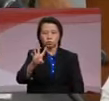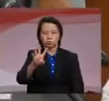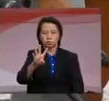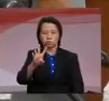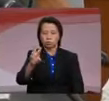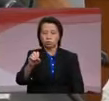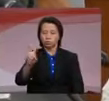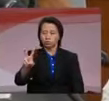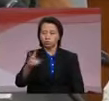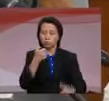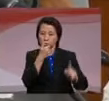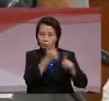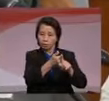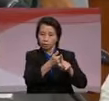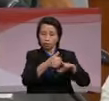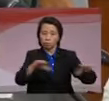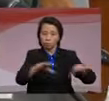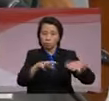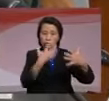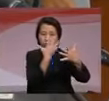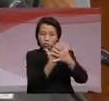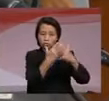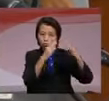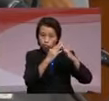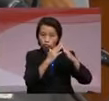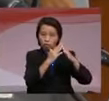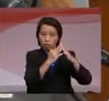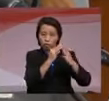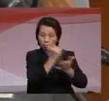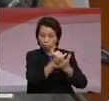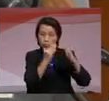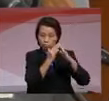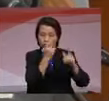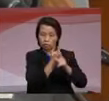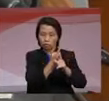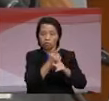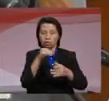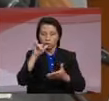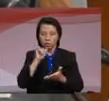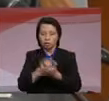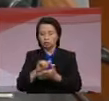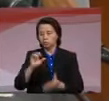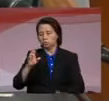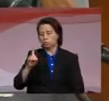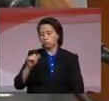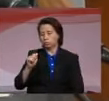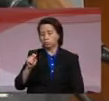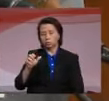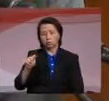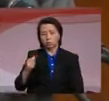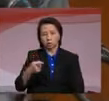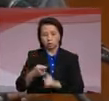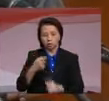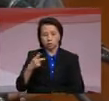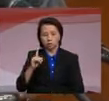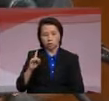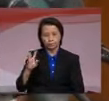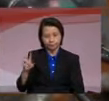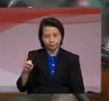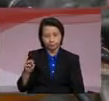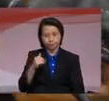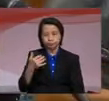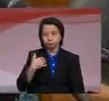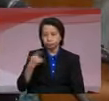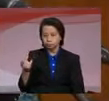22,402 individu diperintahkan untuk menjalani home quarantine. Itu berdasarkan data yang dikeluarkan oleh Menteri Kanan hari ini. Kita tengok mungkin KKM